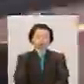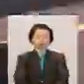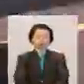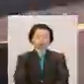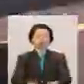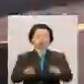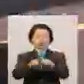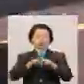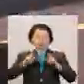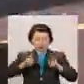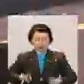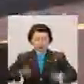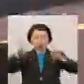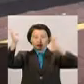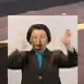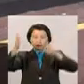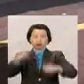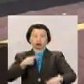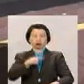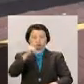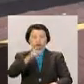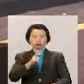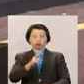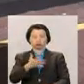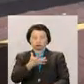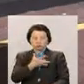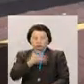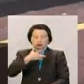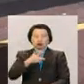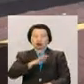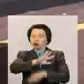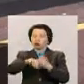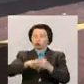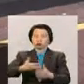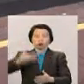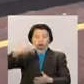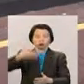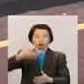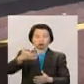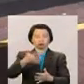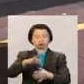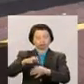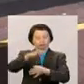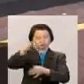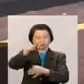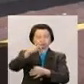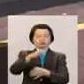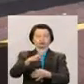Sebagai rakyat negara ini, kita haruslah sentiasa peka dengan sejarah demi menyemaikan semangat